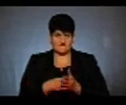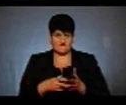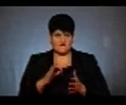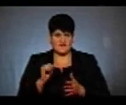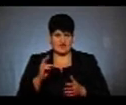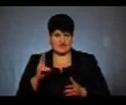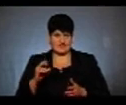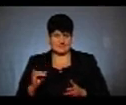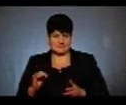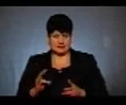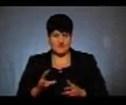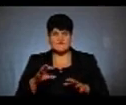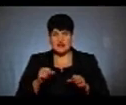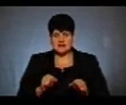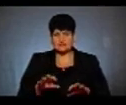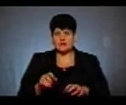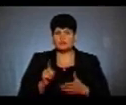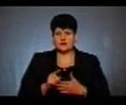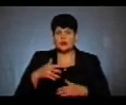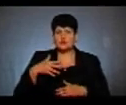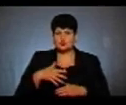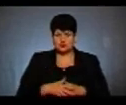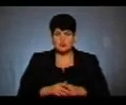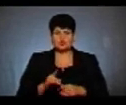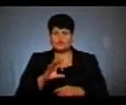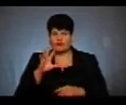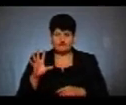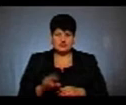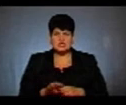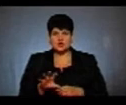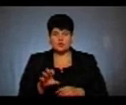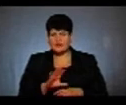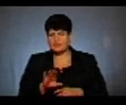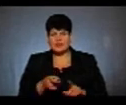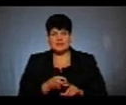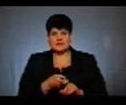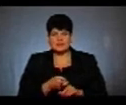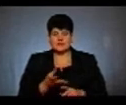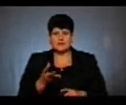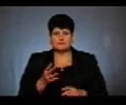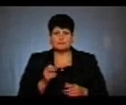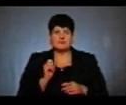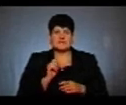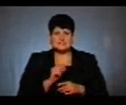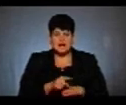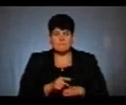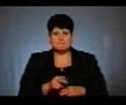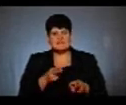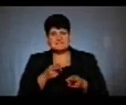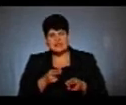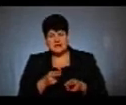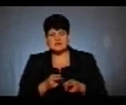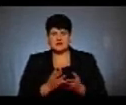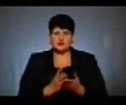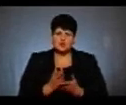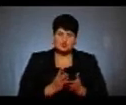повинні власники тварин розуміти, що всі собаки і коти, незалежно від призначення, скажімо, собаки, чи мисливські, чи службові, чи